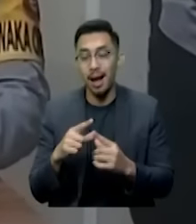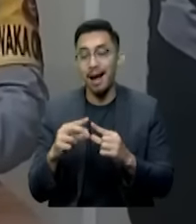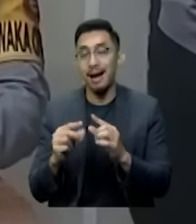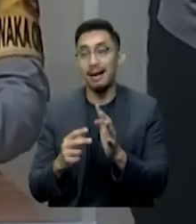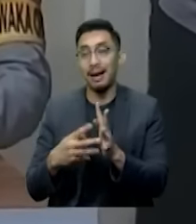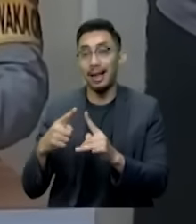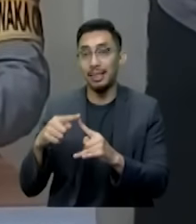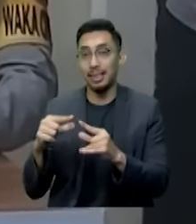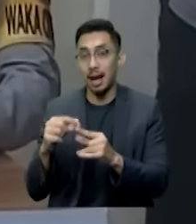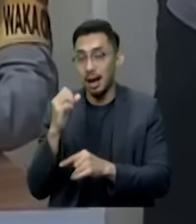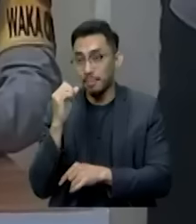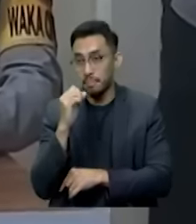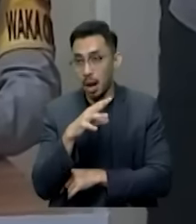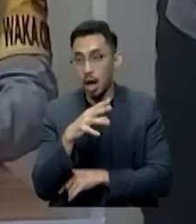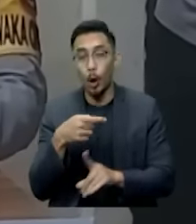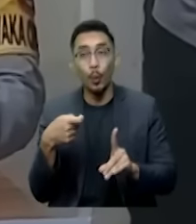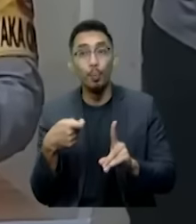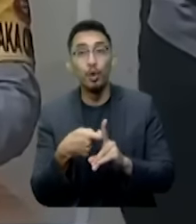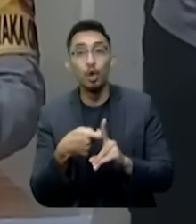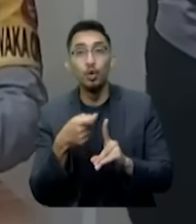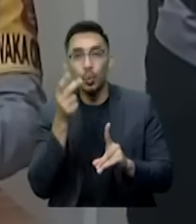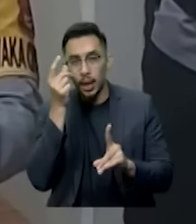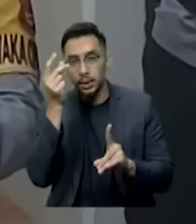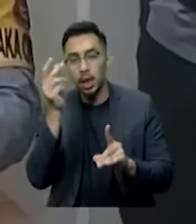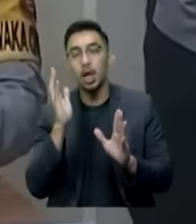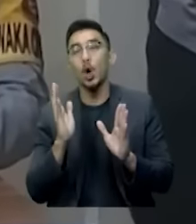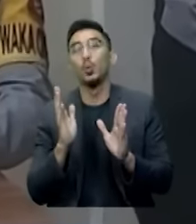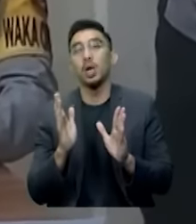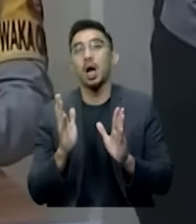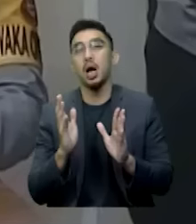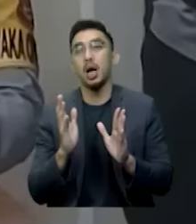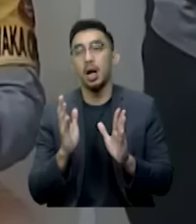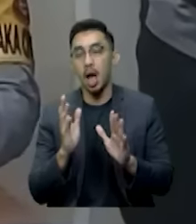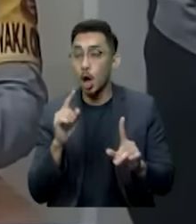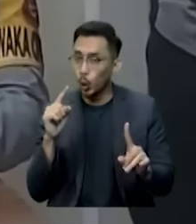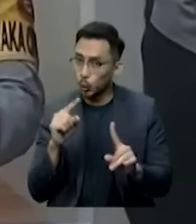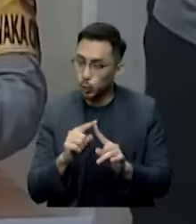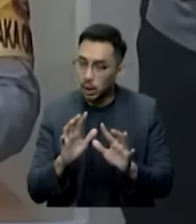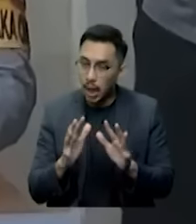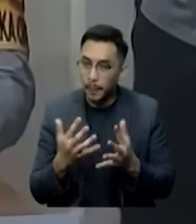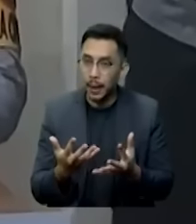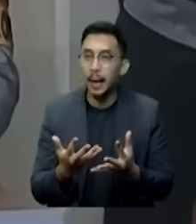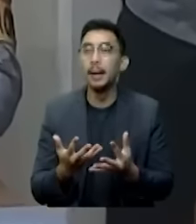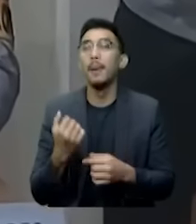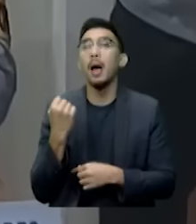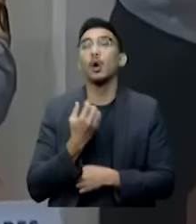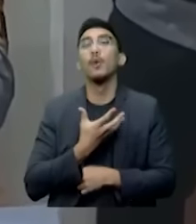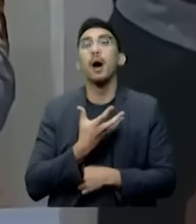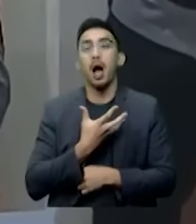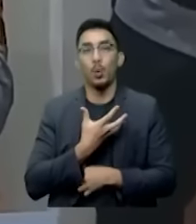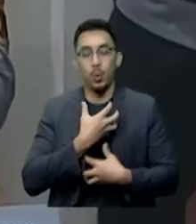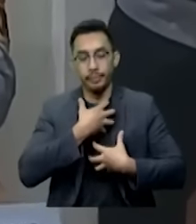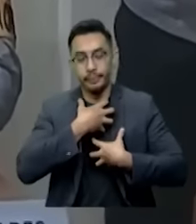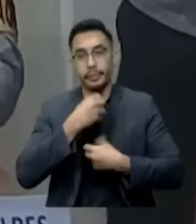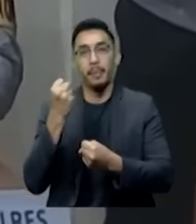bahwa pembunuhan tersebut sudah direncanakan sebelumnya dengan maksud agar pelaku dapat mengambil perhiasan emas dari